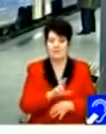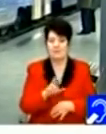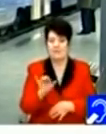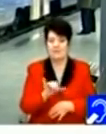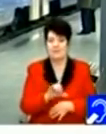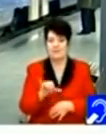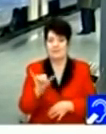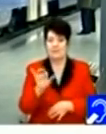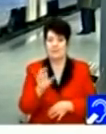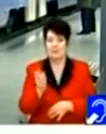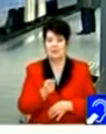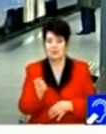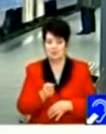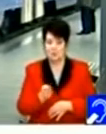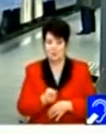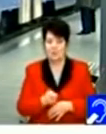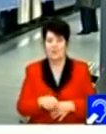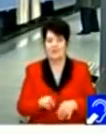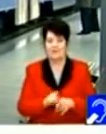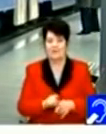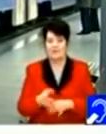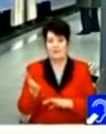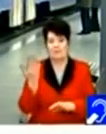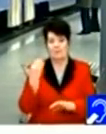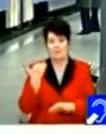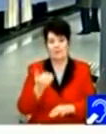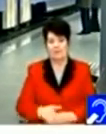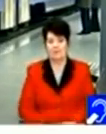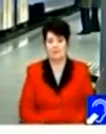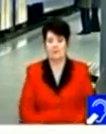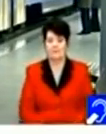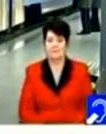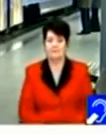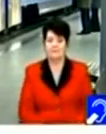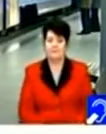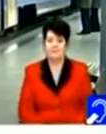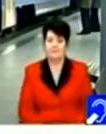sâmbătă și duminică, în loc de 7 zile, cum a fost în perioada estivală.